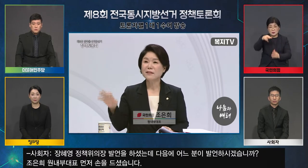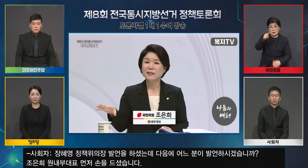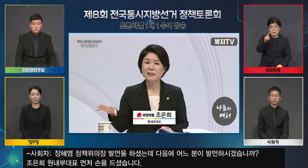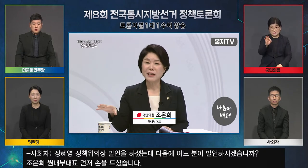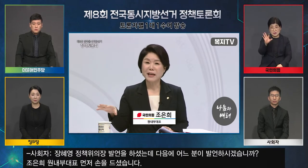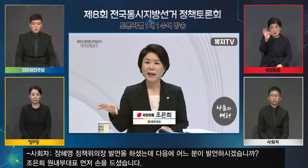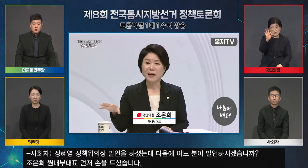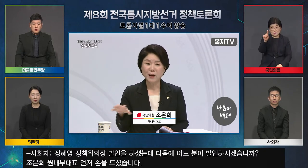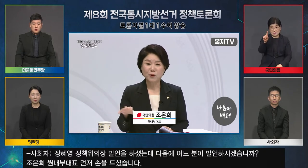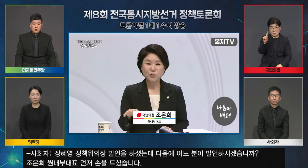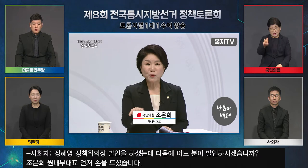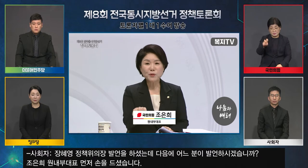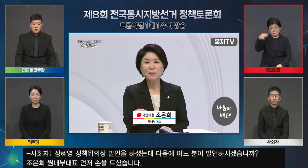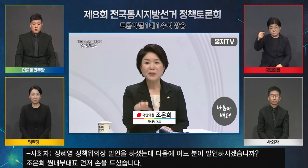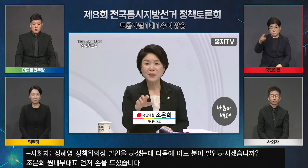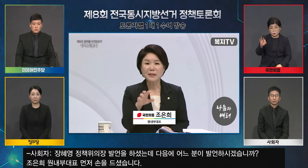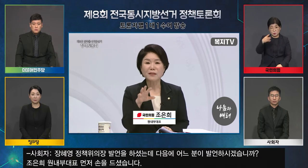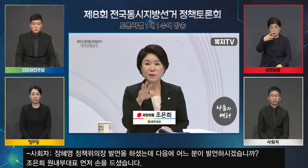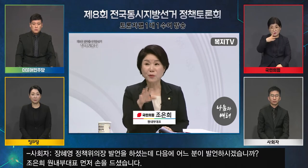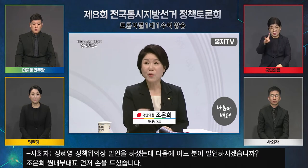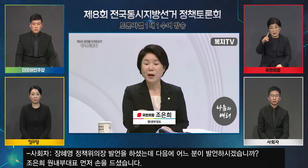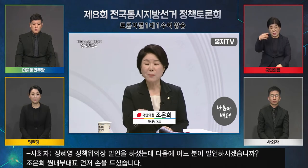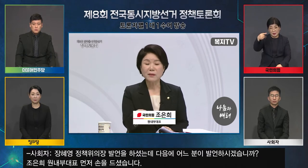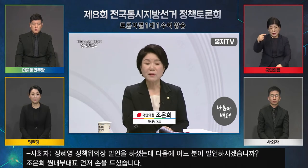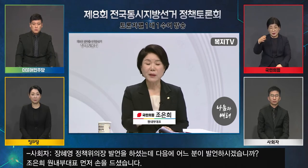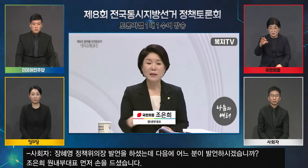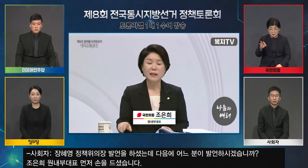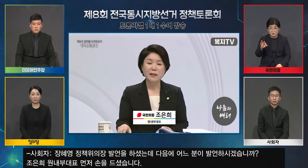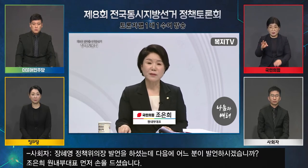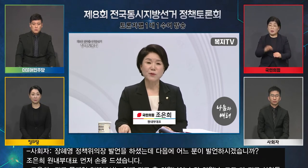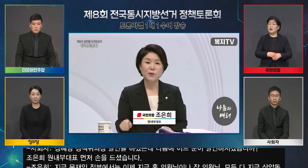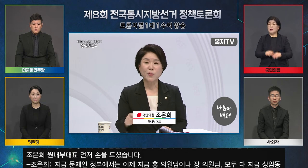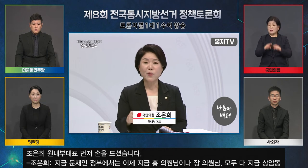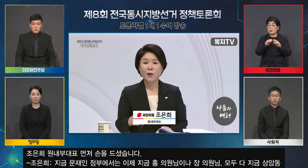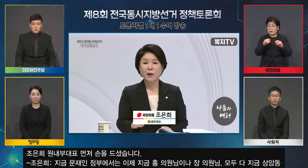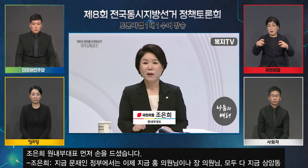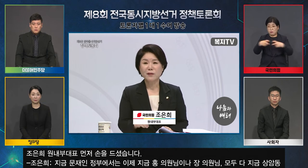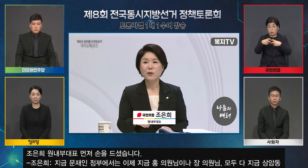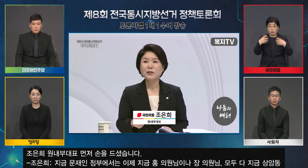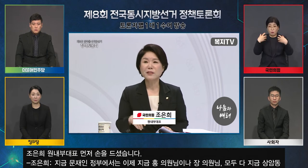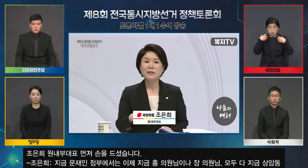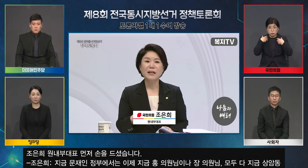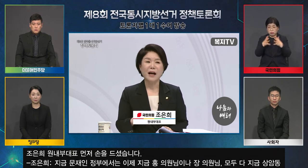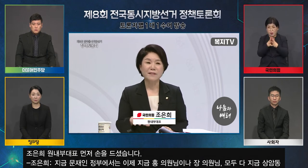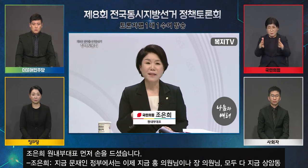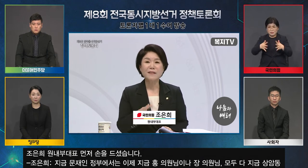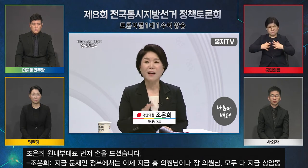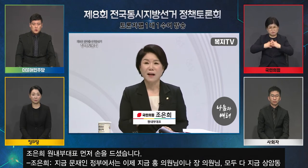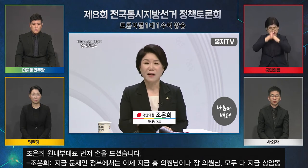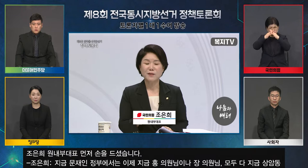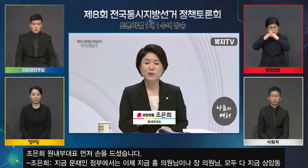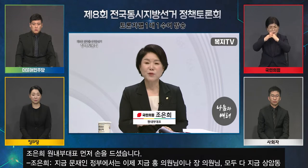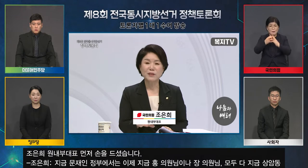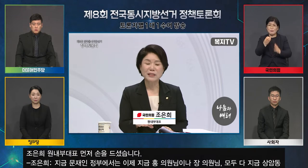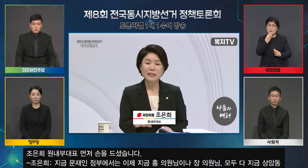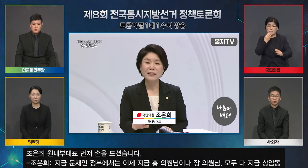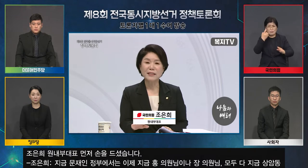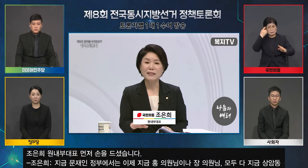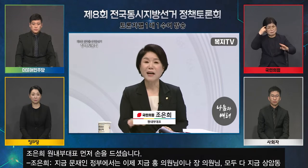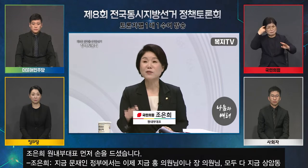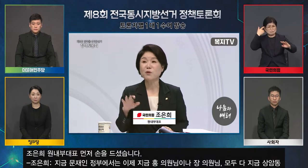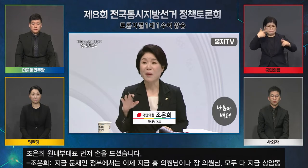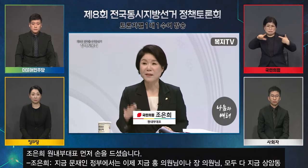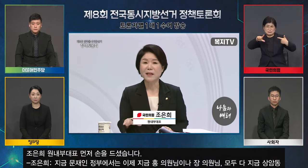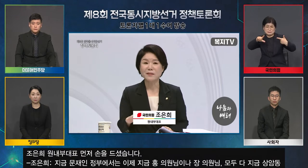태능시시에 국토부는 만들겠다 그러고 아파트를 만들겠다 그러고 서울시는 안 된다. 그리고 그